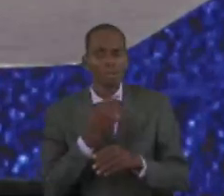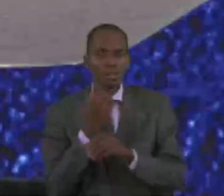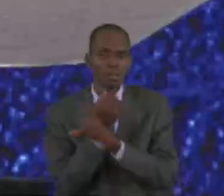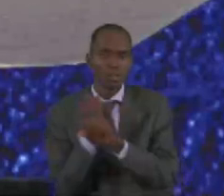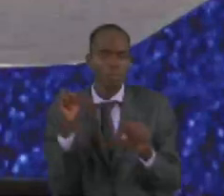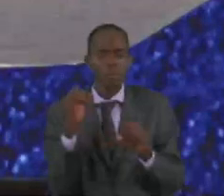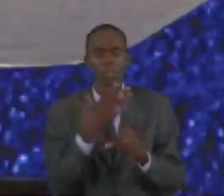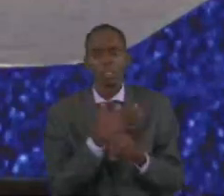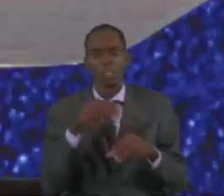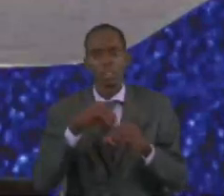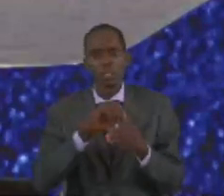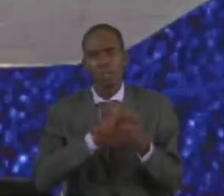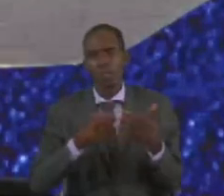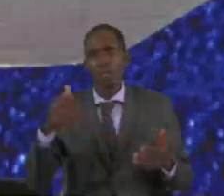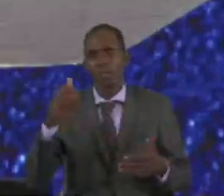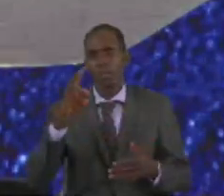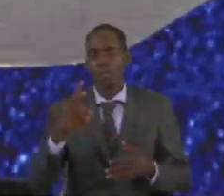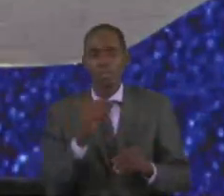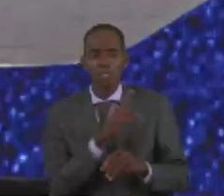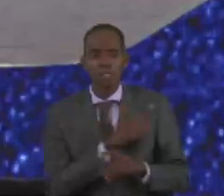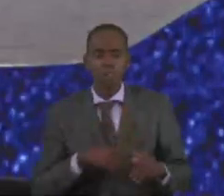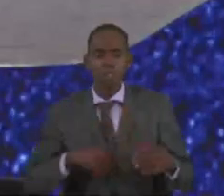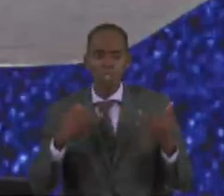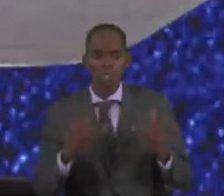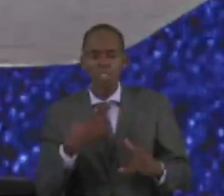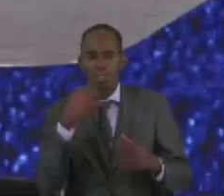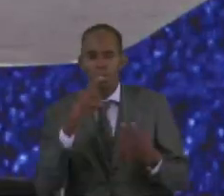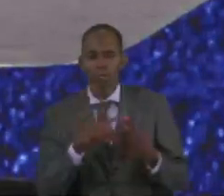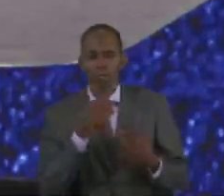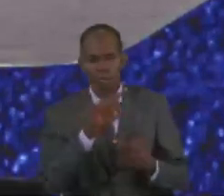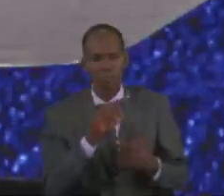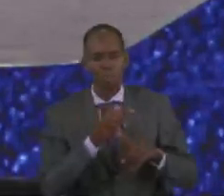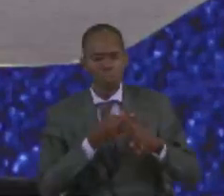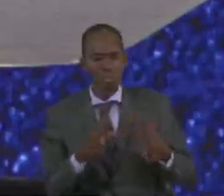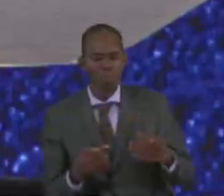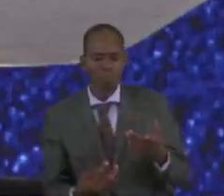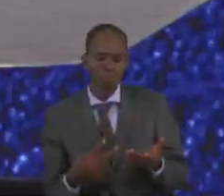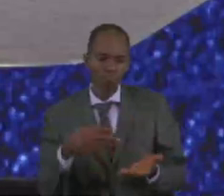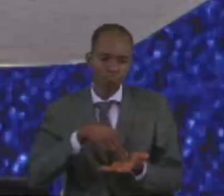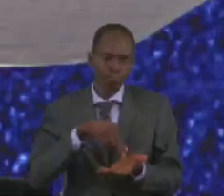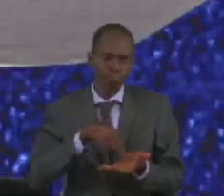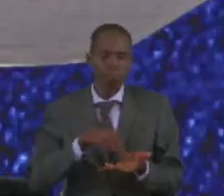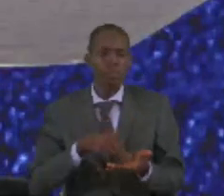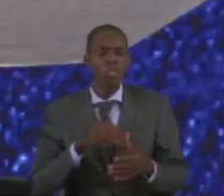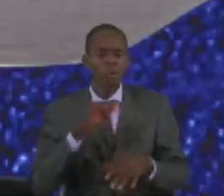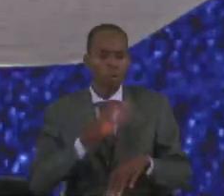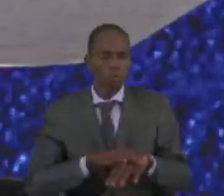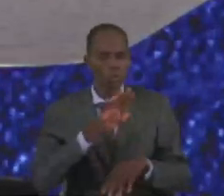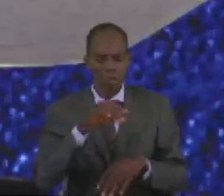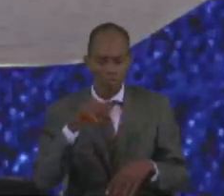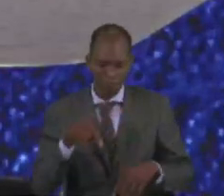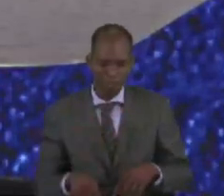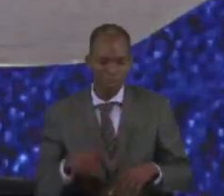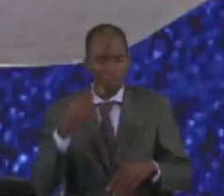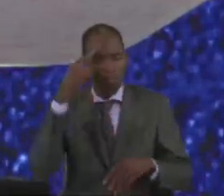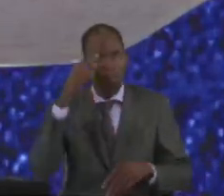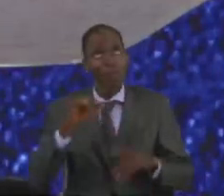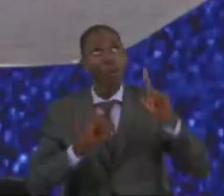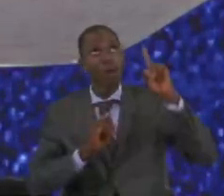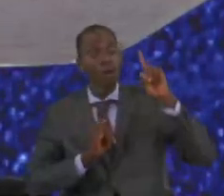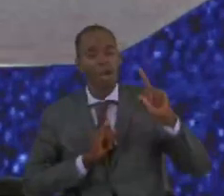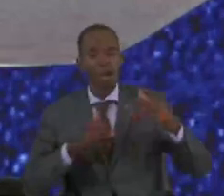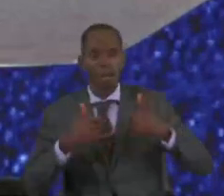notre justification. Et le verset 16, et le Seigneur commence à lui parler, « Mais lève-toi et tiens-toi sur tes pieds,